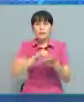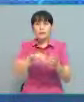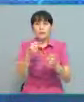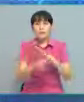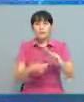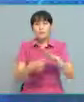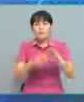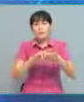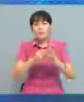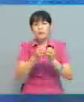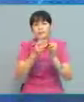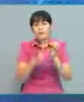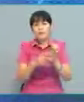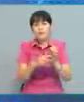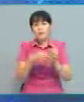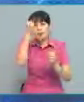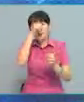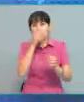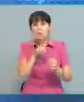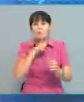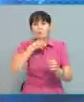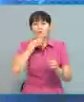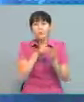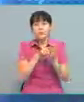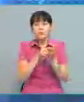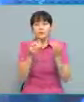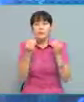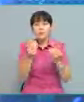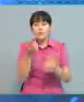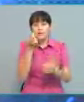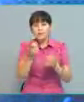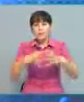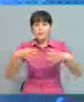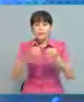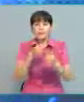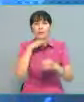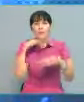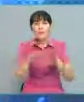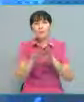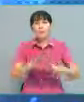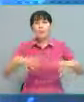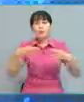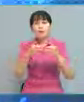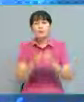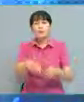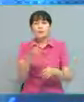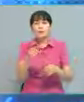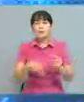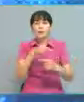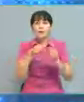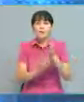бұл жоба 18 бен зейнет жасына дейінгі азаматтарды қамтиды. Ал аз қамтылған жанұялар мен көп балалы отбасыларының мүшелері